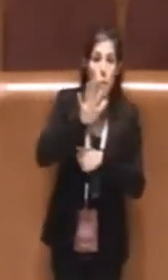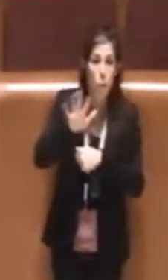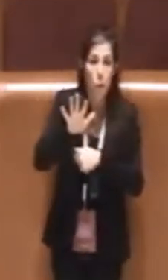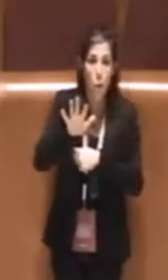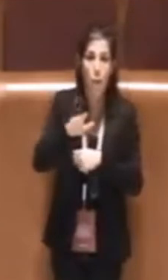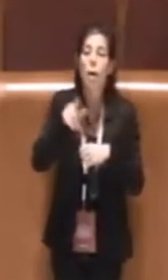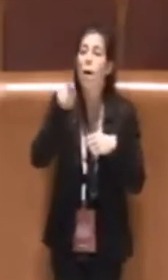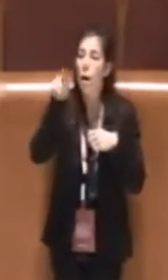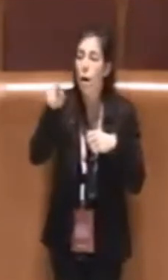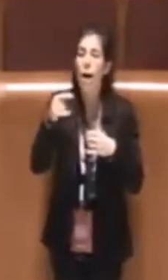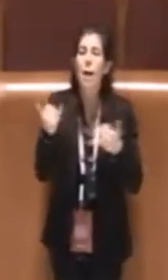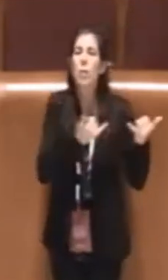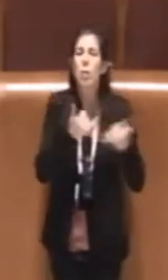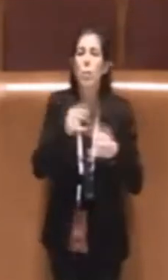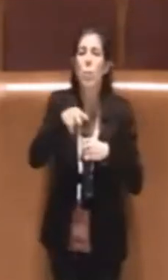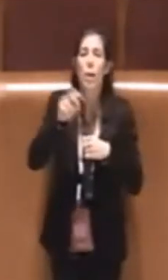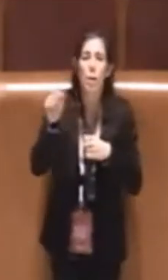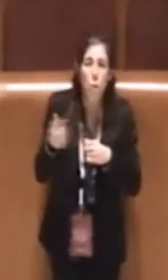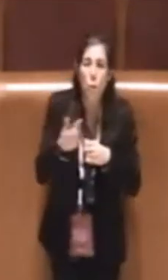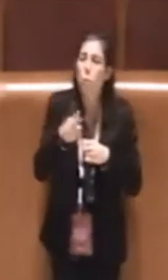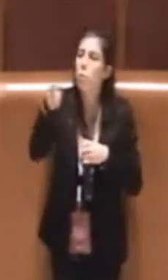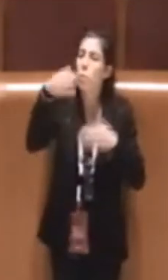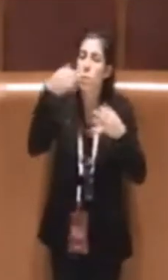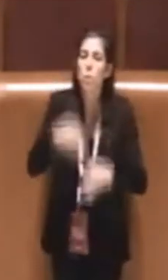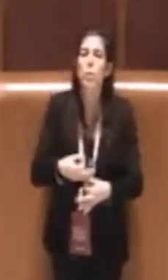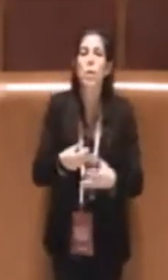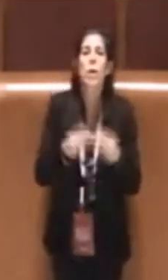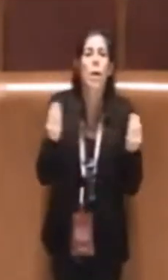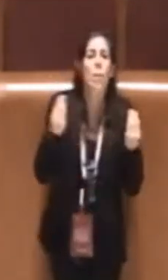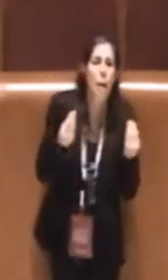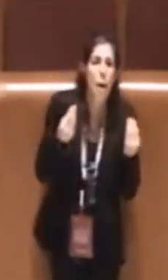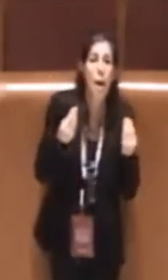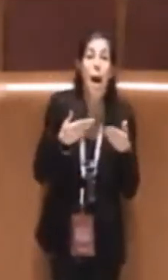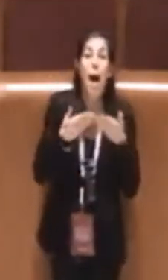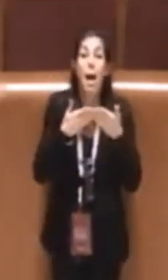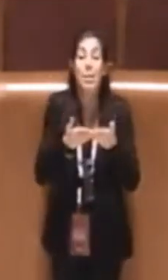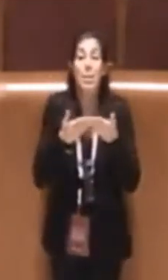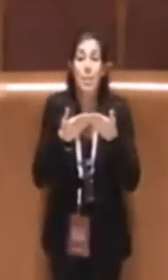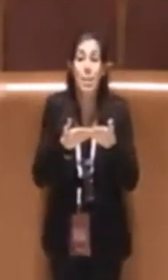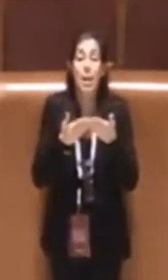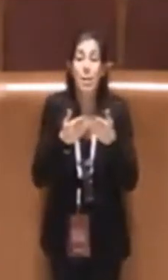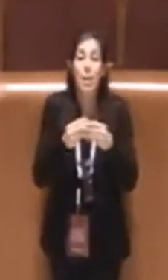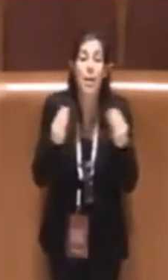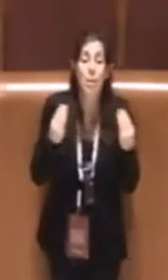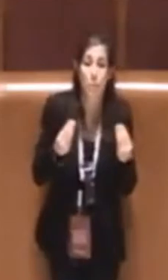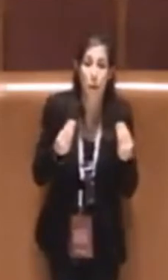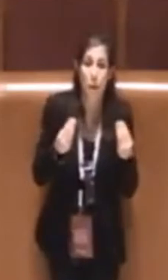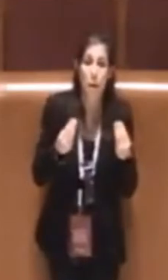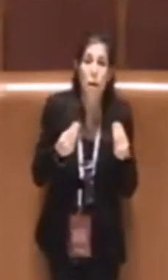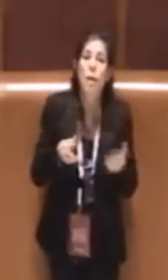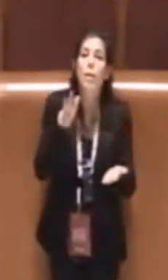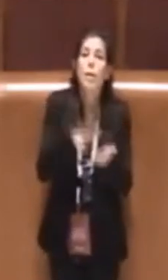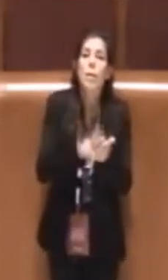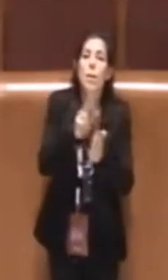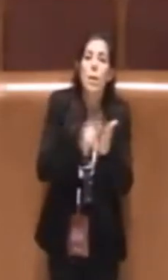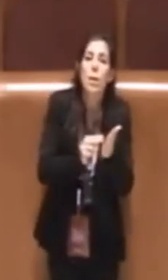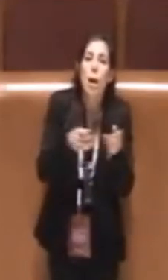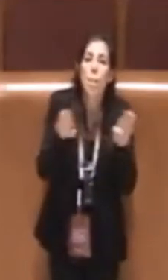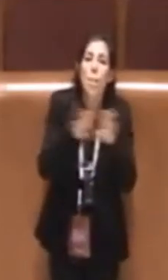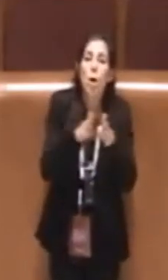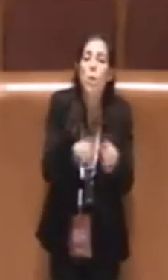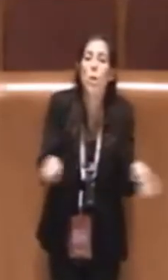in cui si decide cosa fare dell'assistenza della famosa 355, e viene scritta una delibera a porte chiuse il